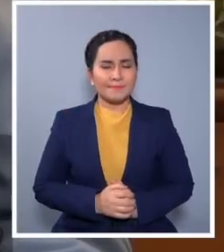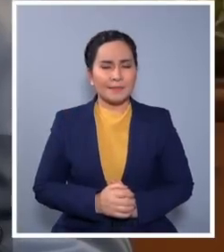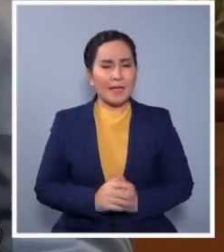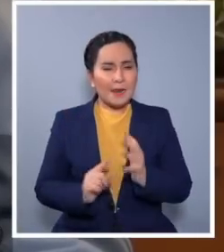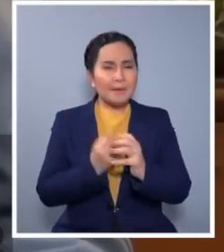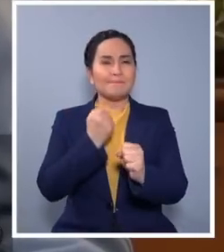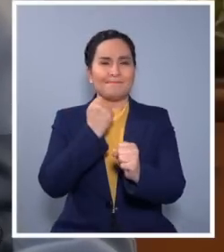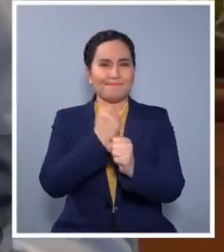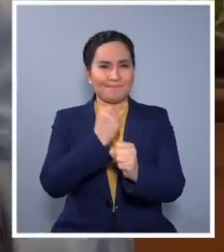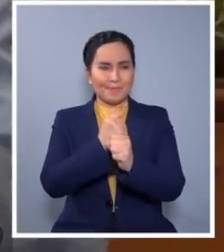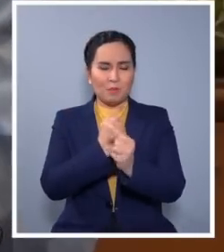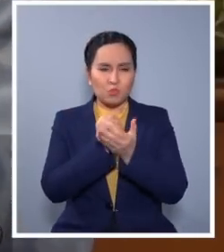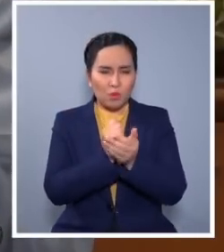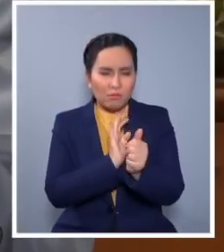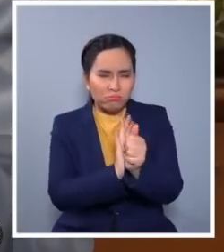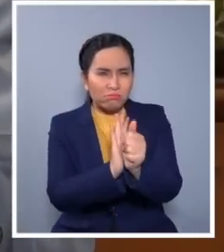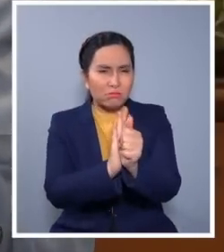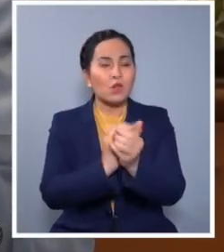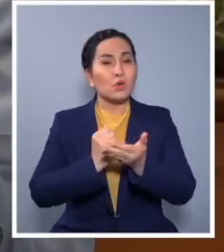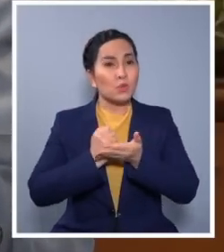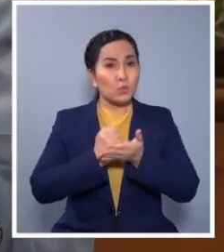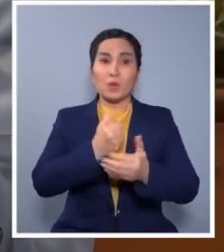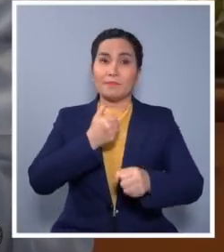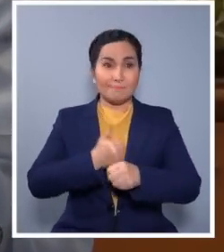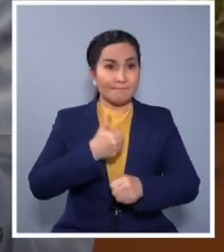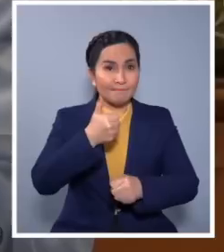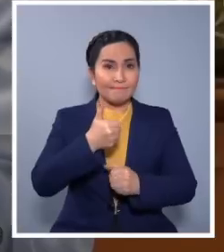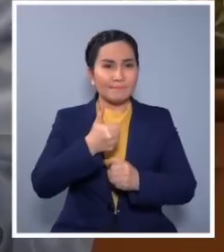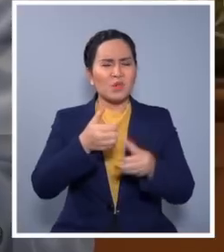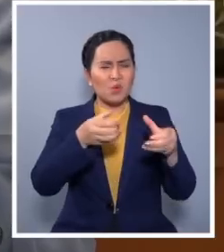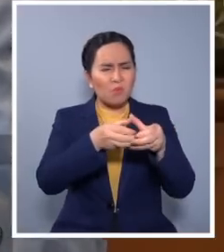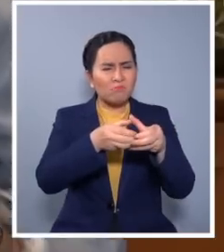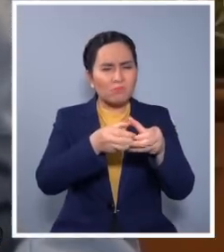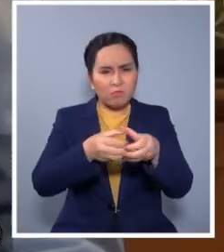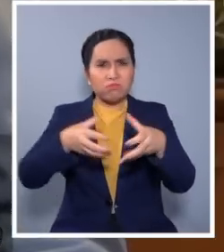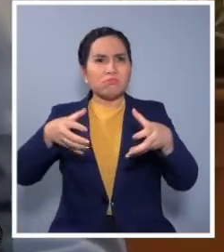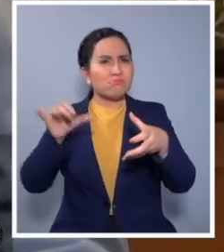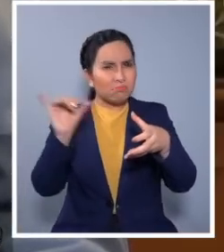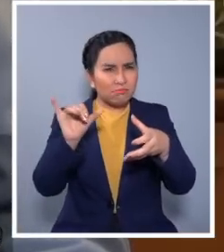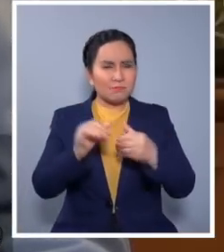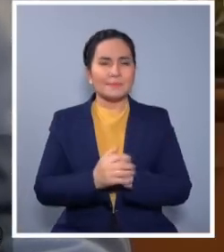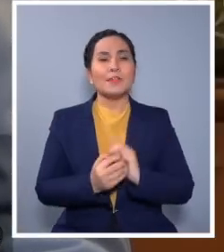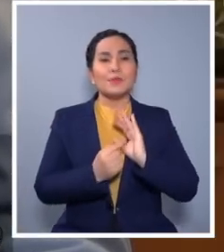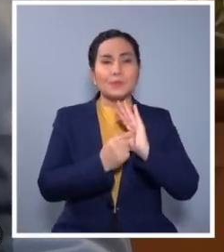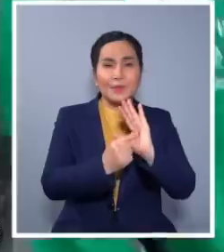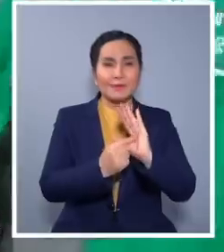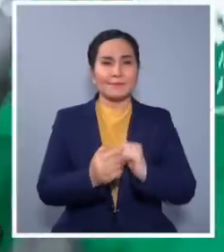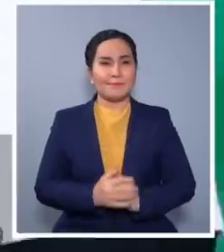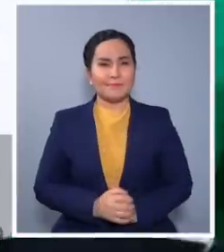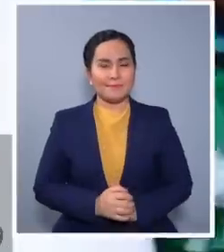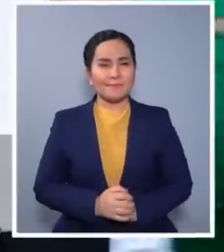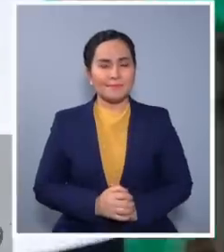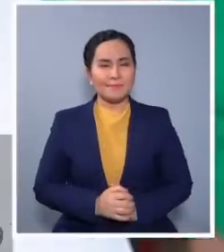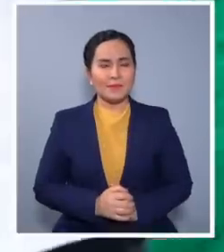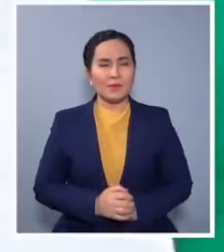ำก็ช่วยได้เฉพาะกลุ่มเล็กๆกลุ่มหนึ่งยกตัวอย่างว่าใน